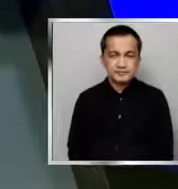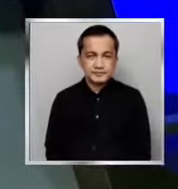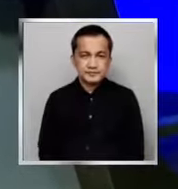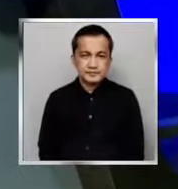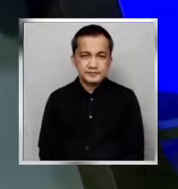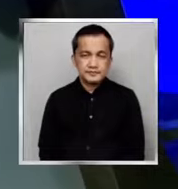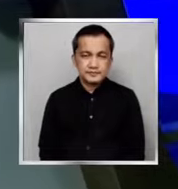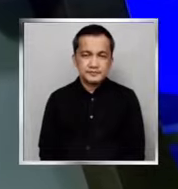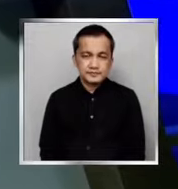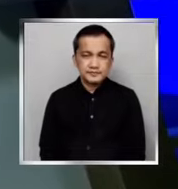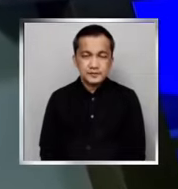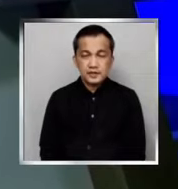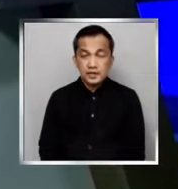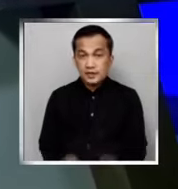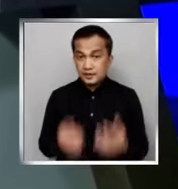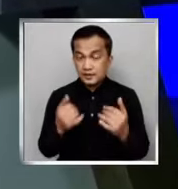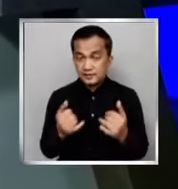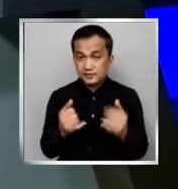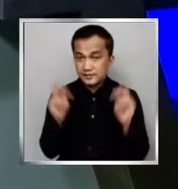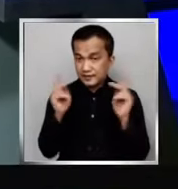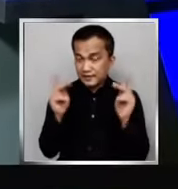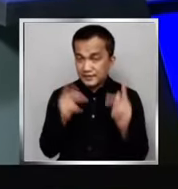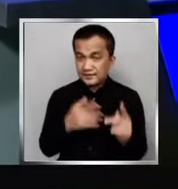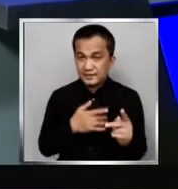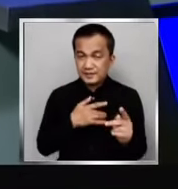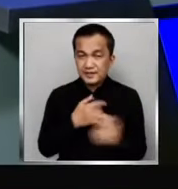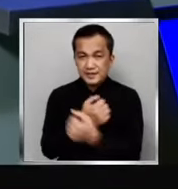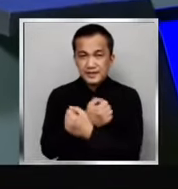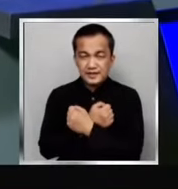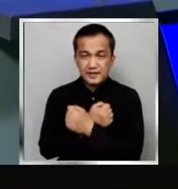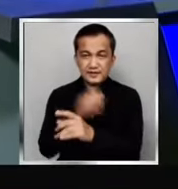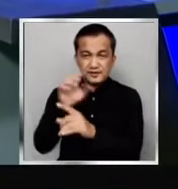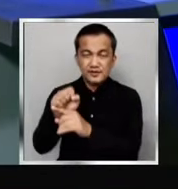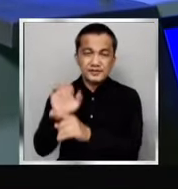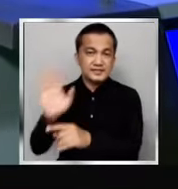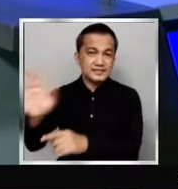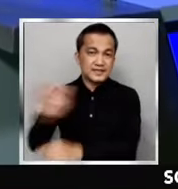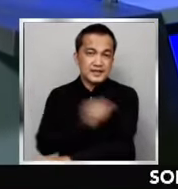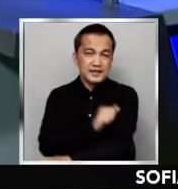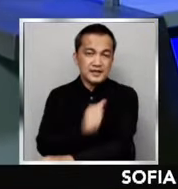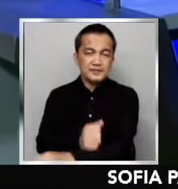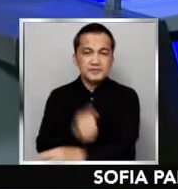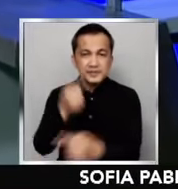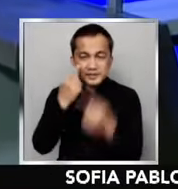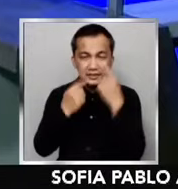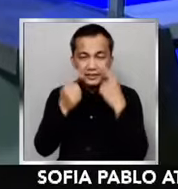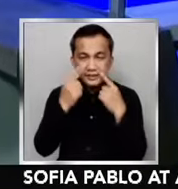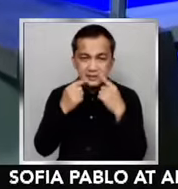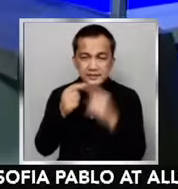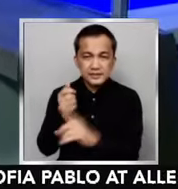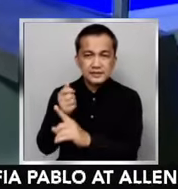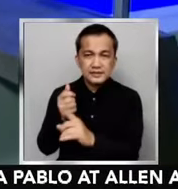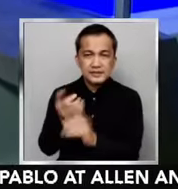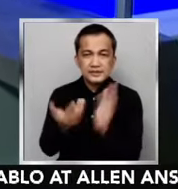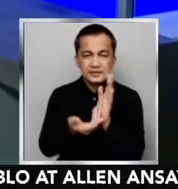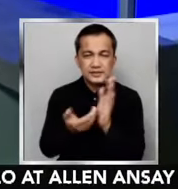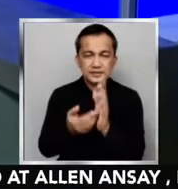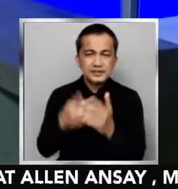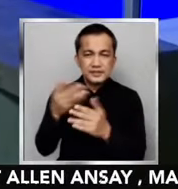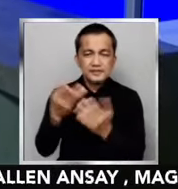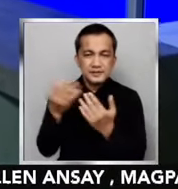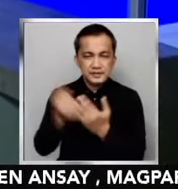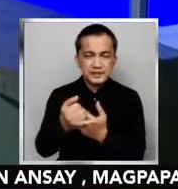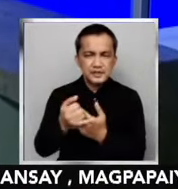le ay kilig vib sa love is caught in his Arms iyak naman ang tampok sa next project nina Sofia Pablo at Alan